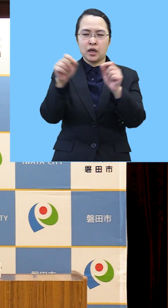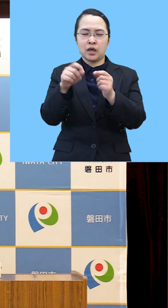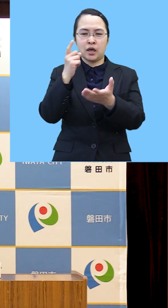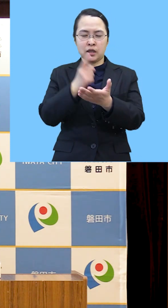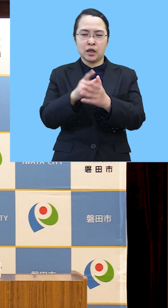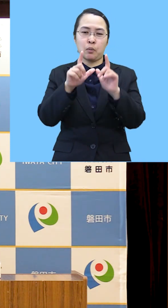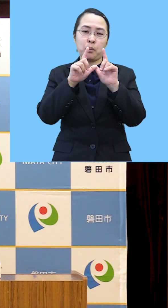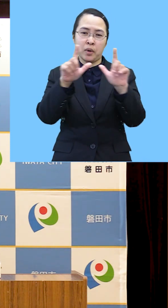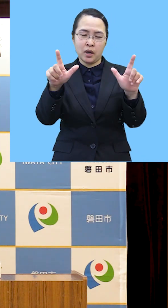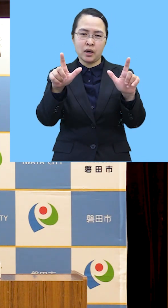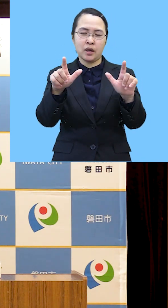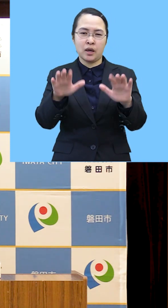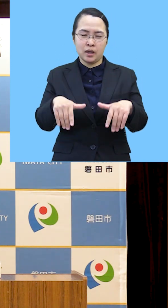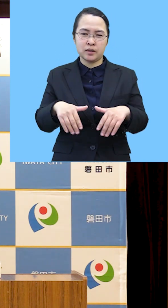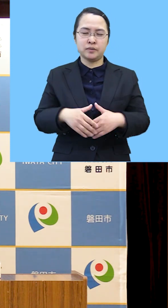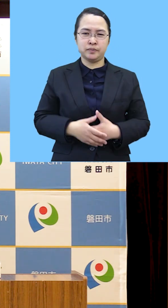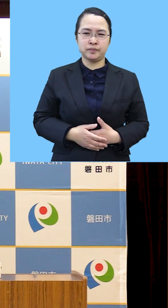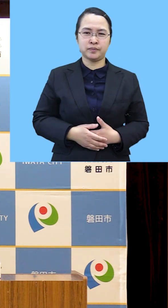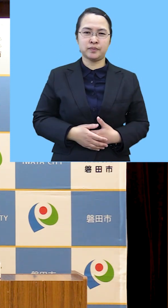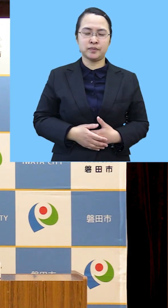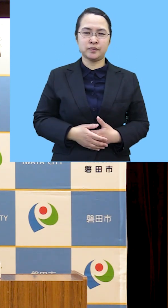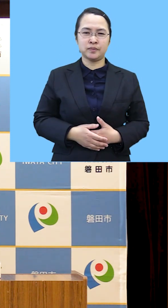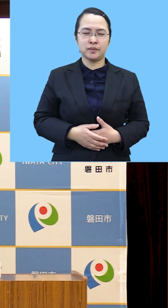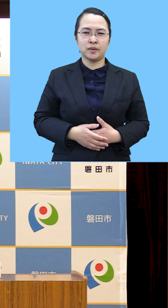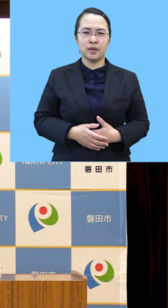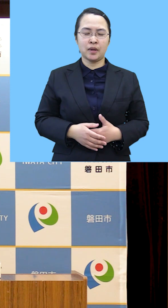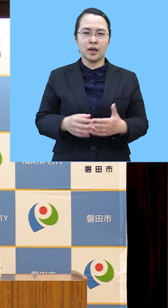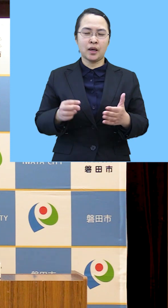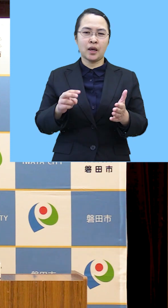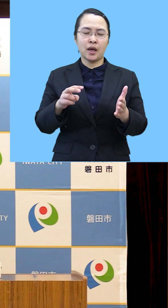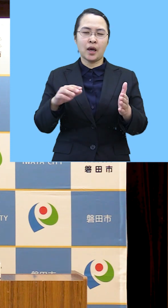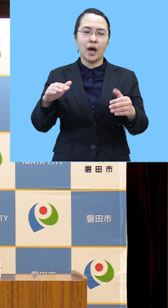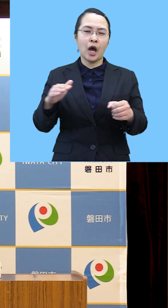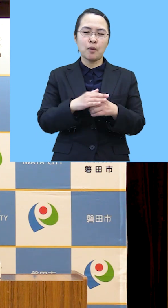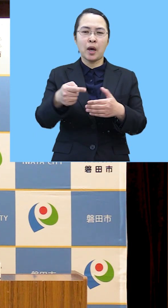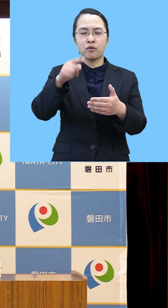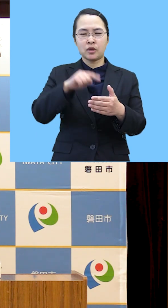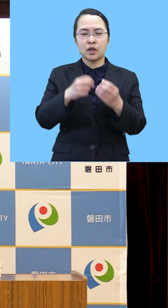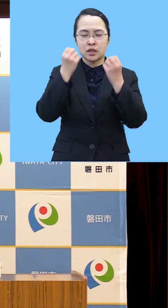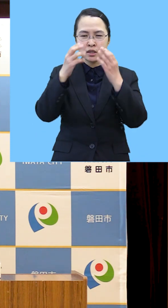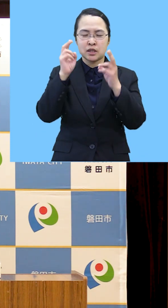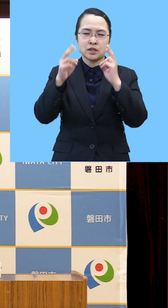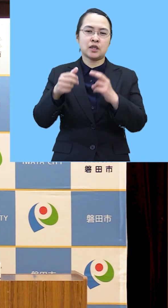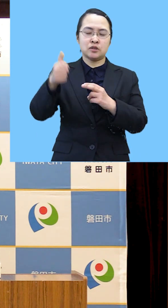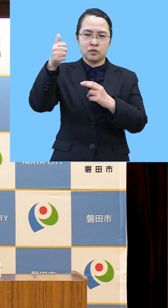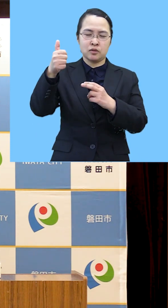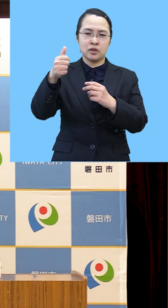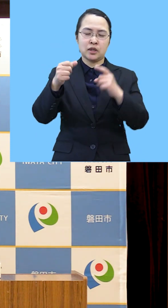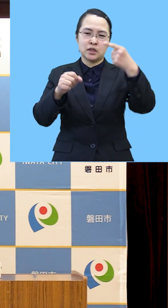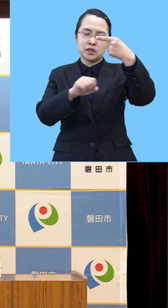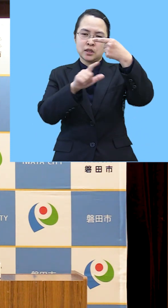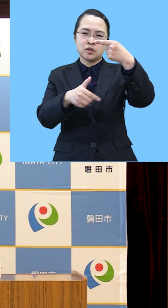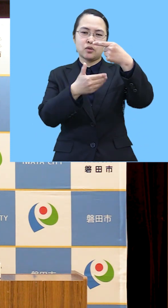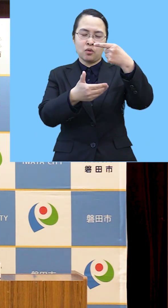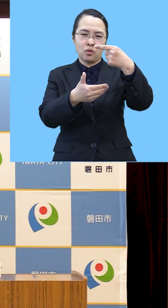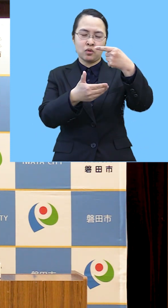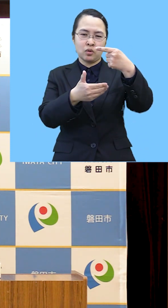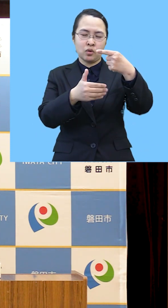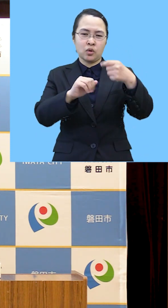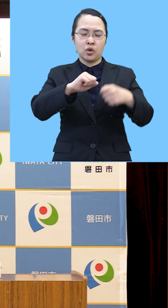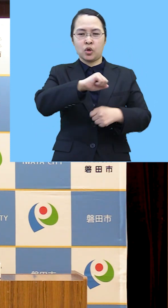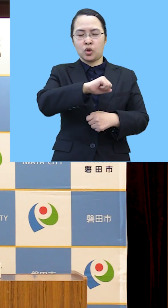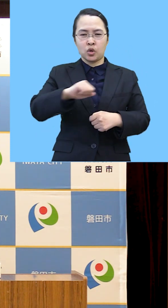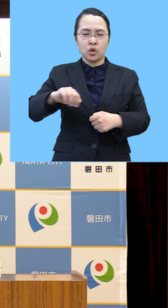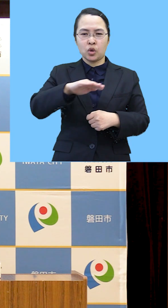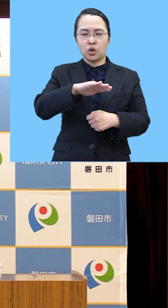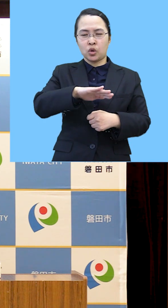リリースさせていただいたわけでありますけれども、浜浦新社長、そして、1月の9日には横内